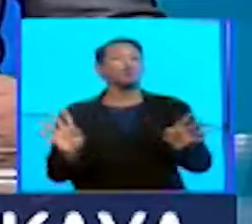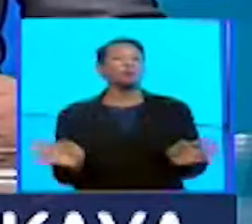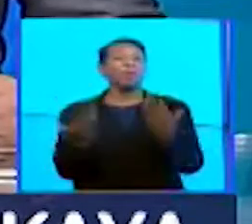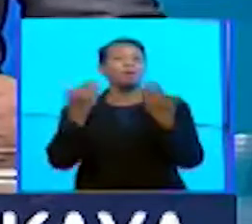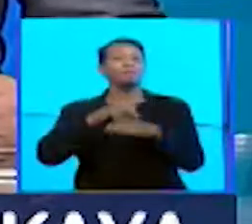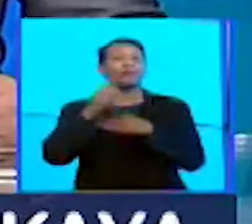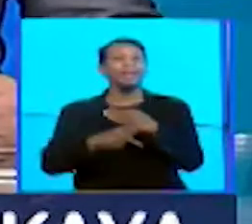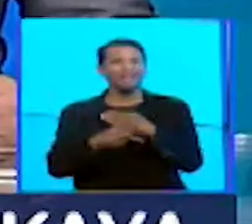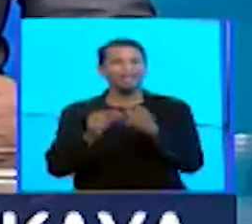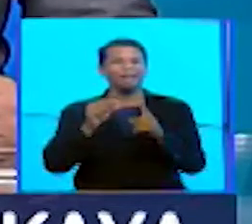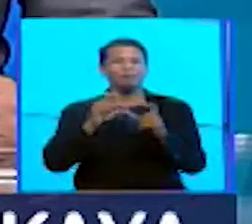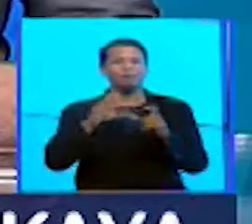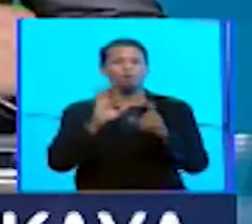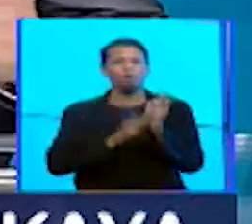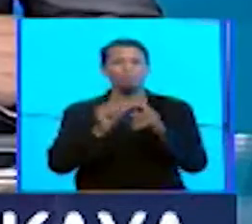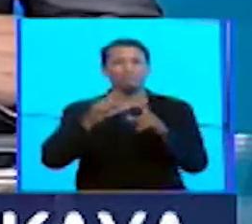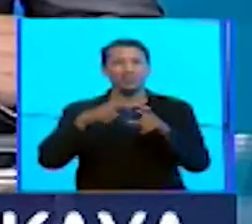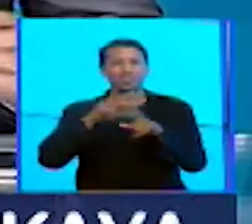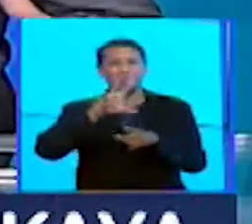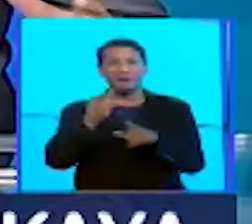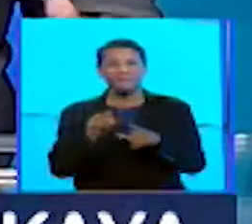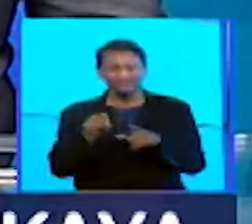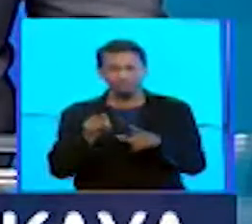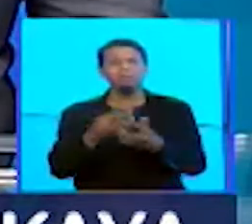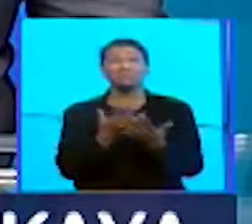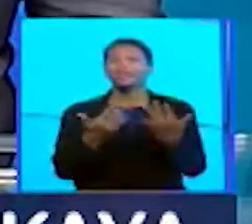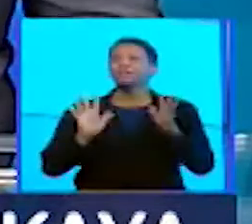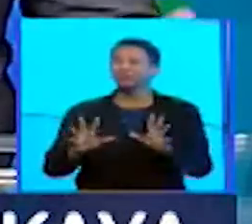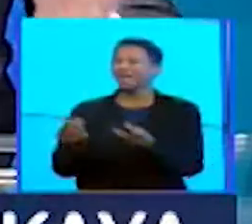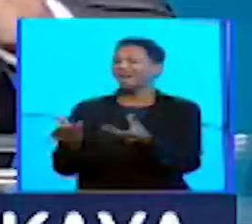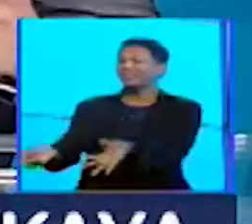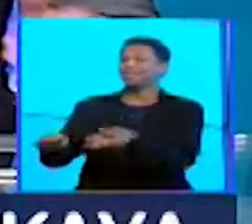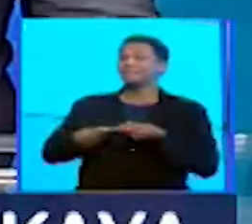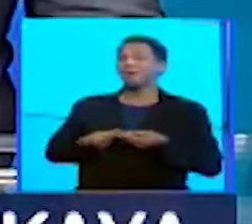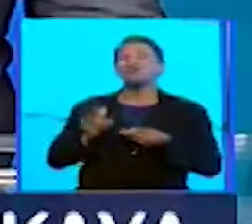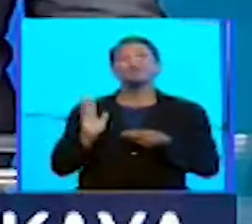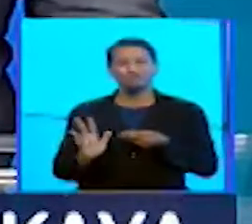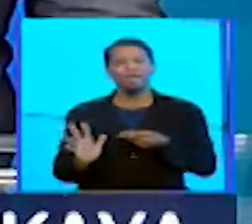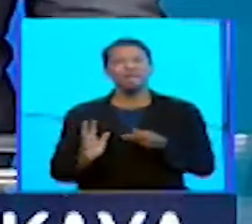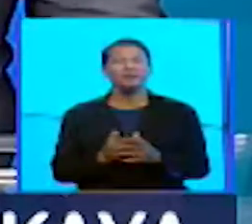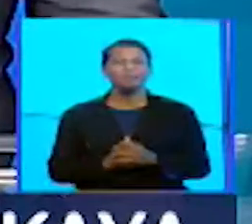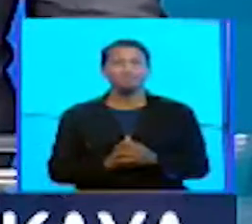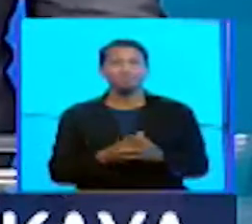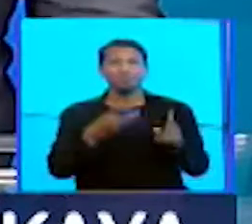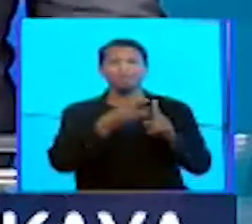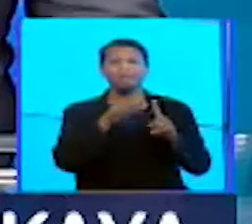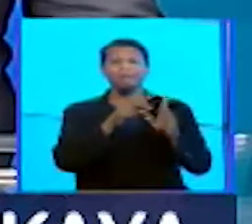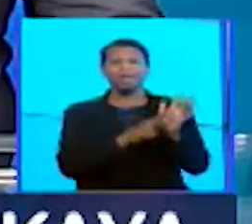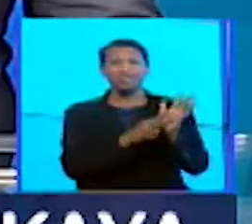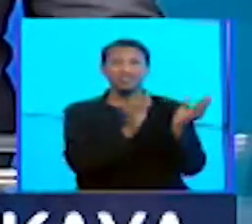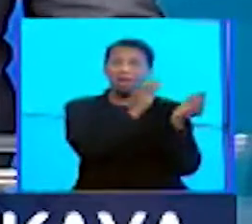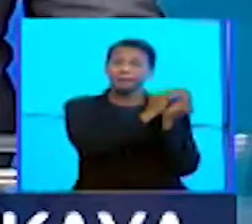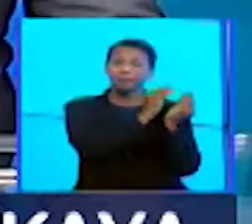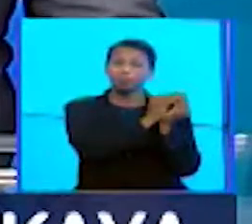Kompleks Jabar diterima masyarakat yang terdampak dan pada pencarian ini terus kami pada pencairan ini pihak BPN Indramayu berharap